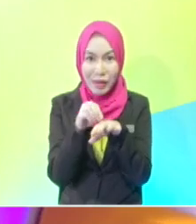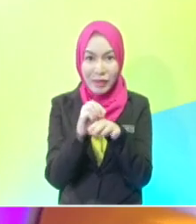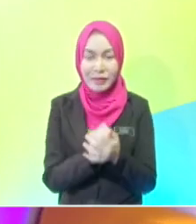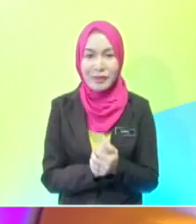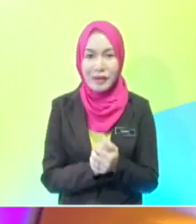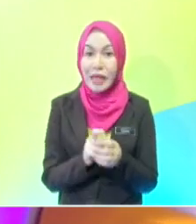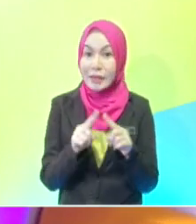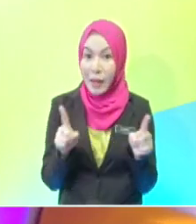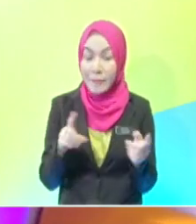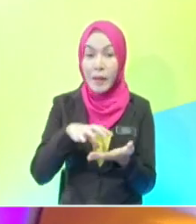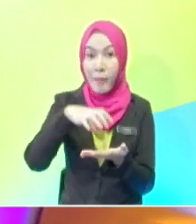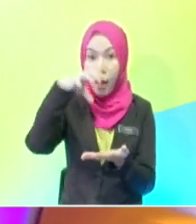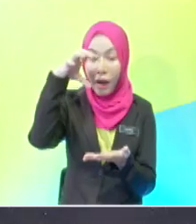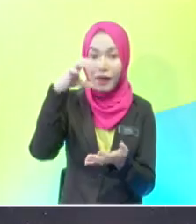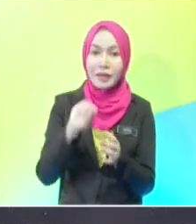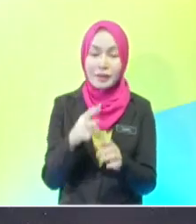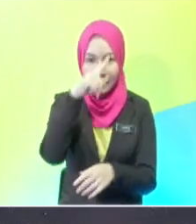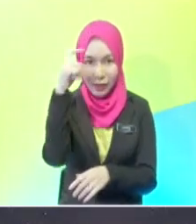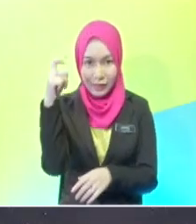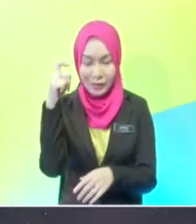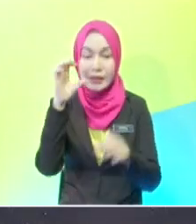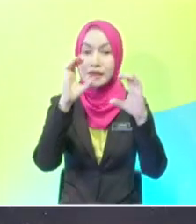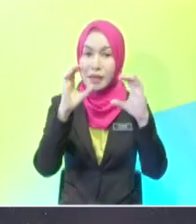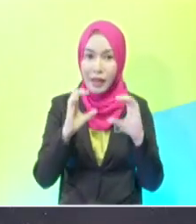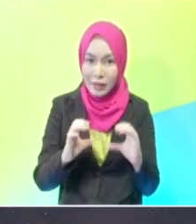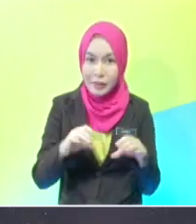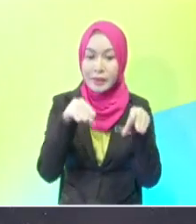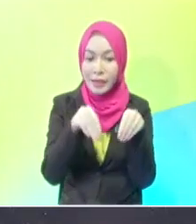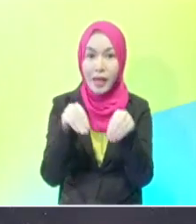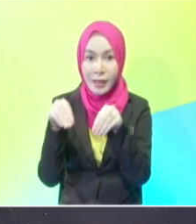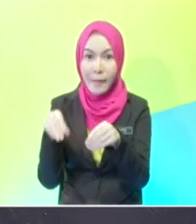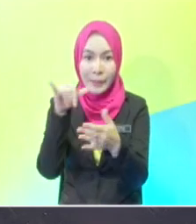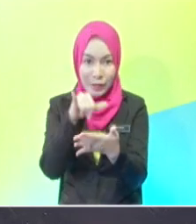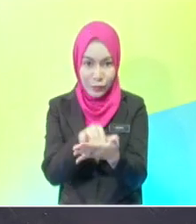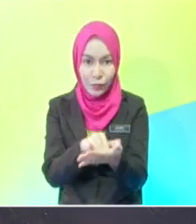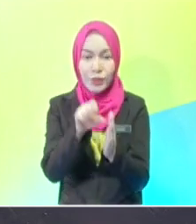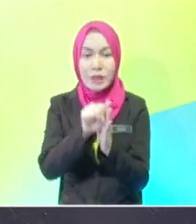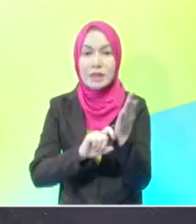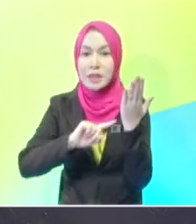ditanam secara semula jadi oke yang mana dia tak gunakan